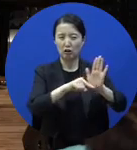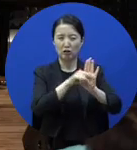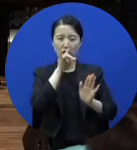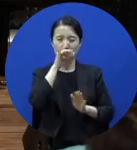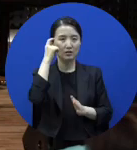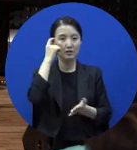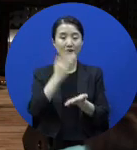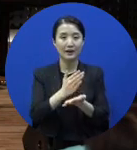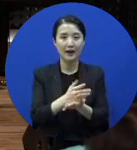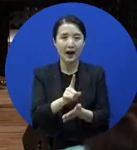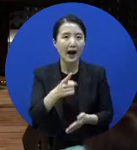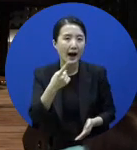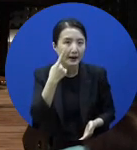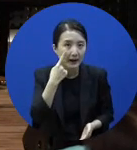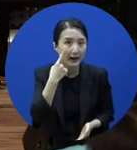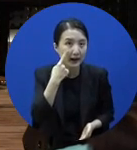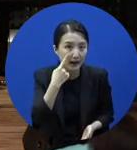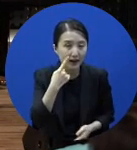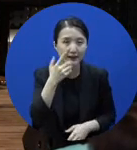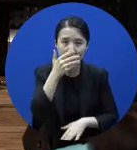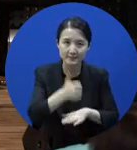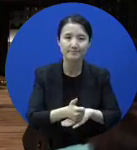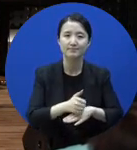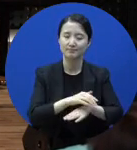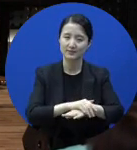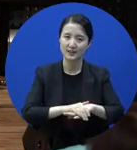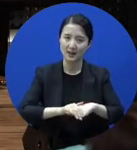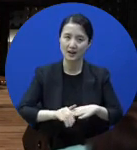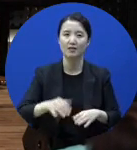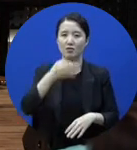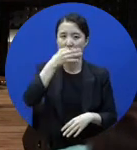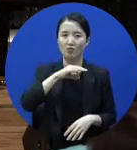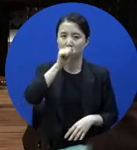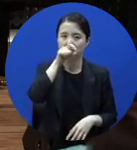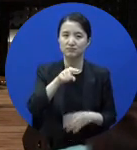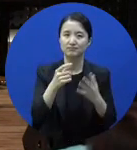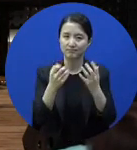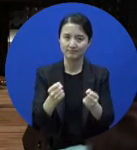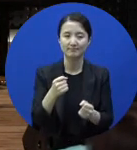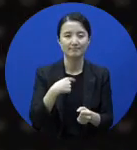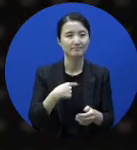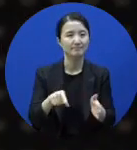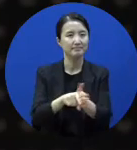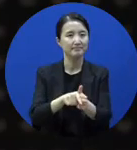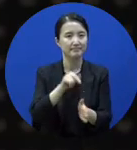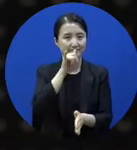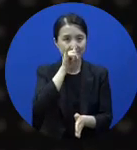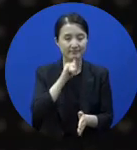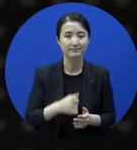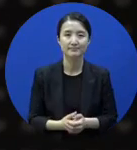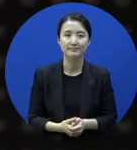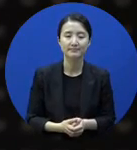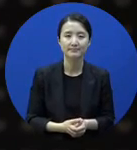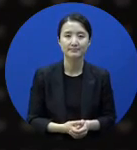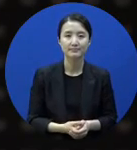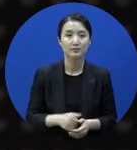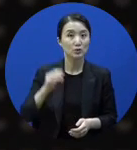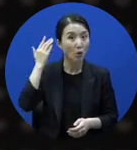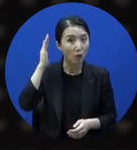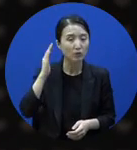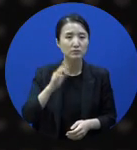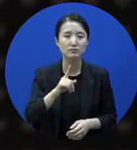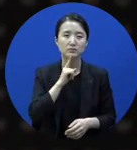그 다음에 이제 정년 없는 삶이라든가 맨 마지막에 이제 일과 삶의 균형 되게 중요합니다. 일과 삶의 균형을 지금 잡으라고